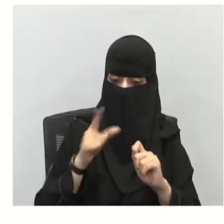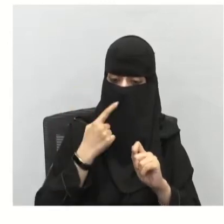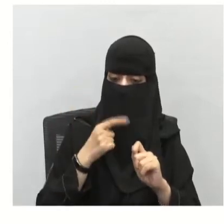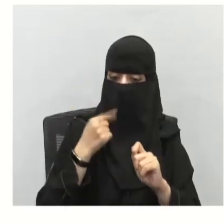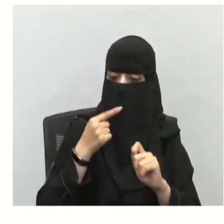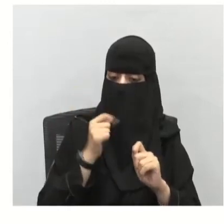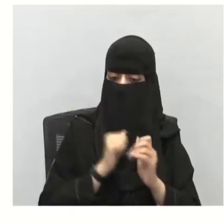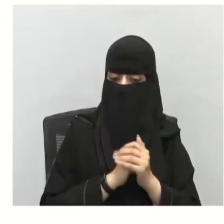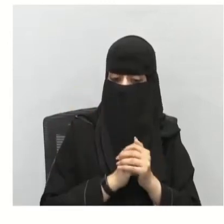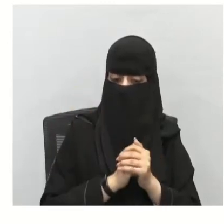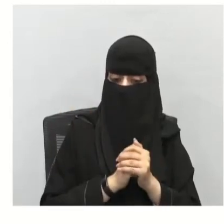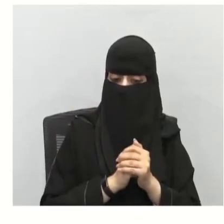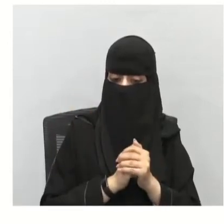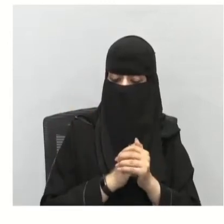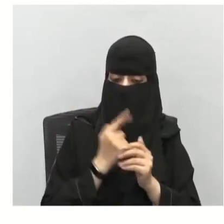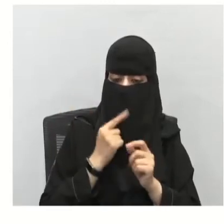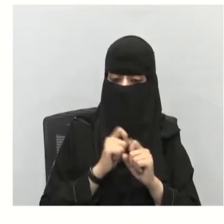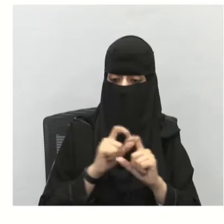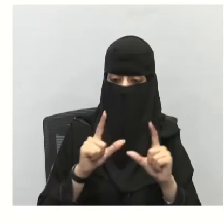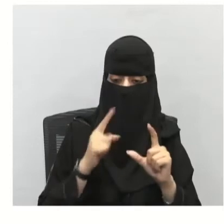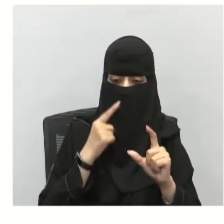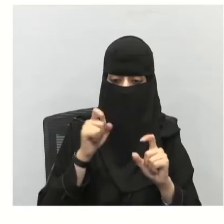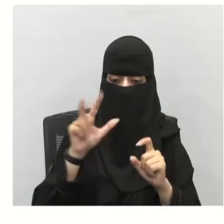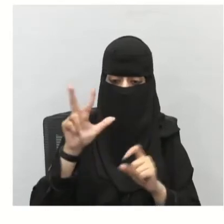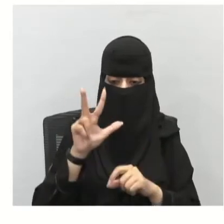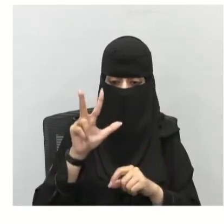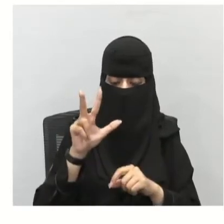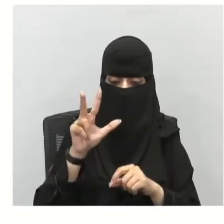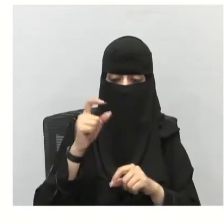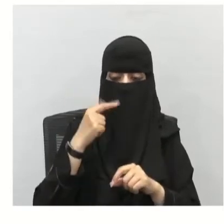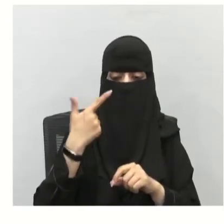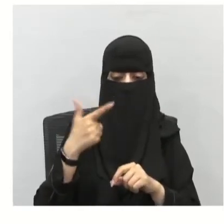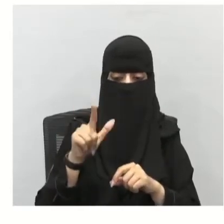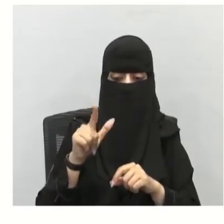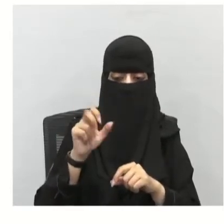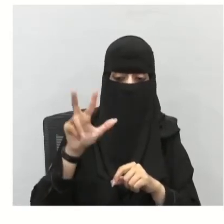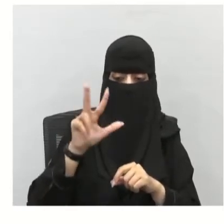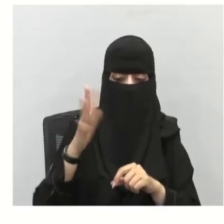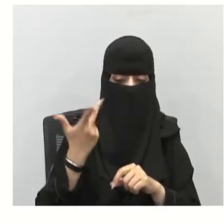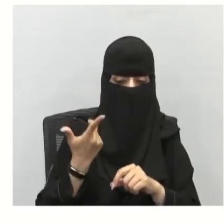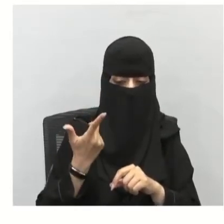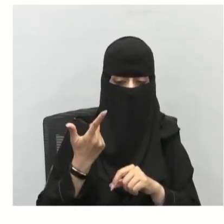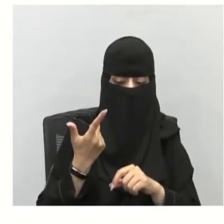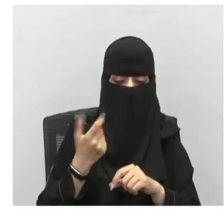أحسنتم، تصبح القصة، نوعها شمسية أم قمرية؟